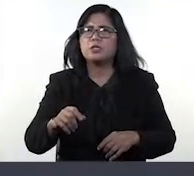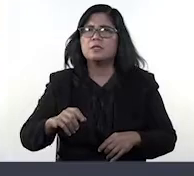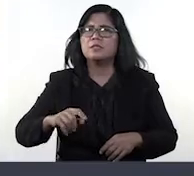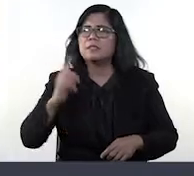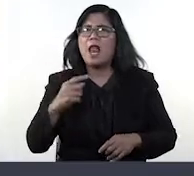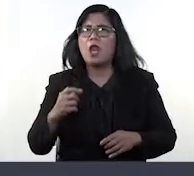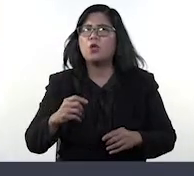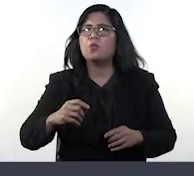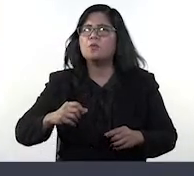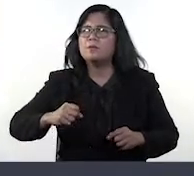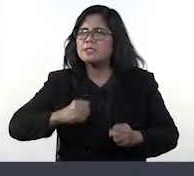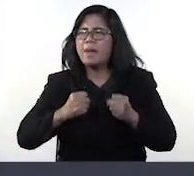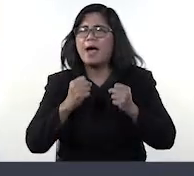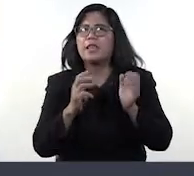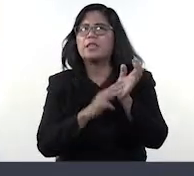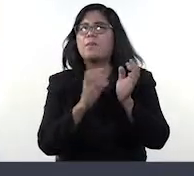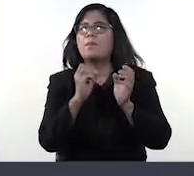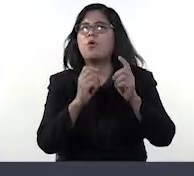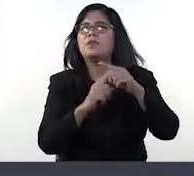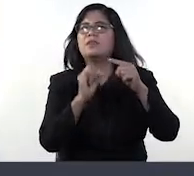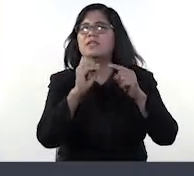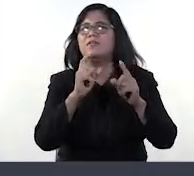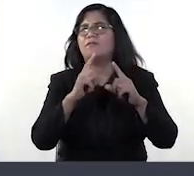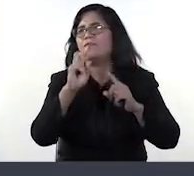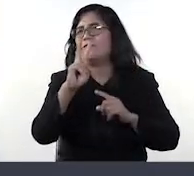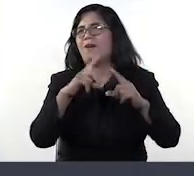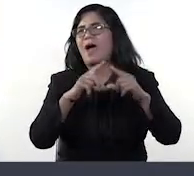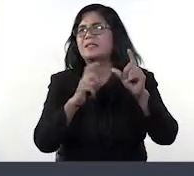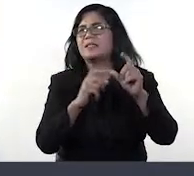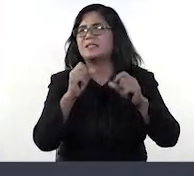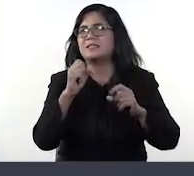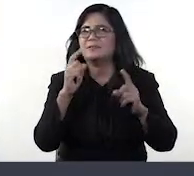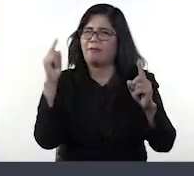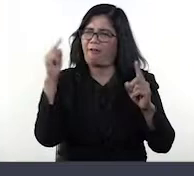selalu termotivasi itu mengeluarkan dua buah ruler keseharian itu motivasi